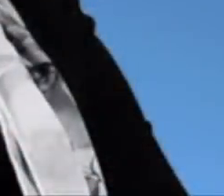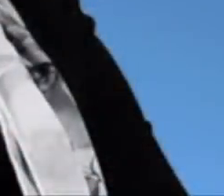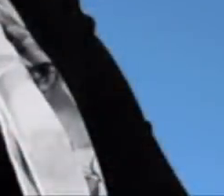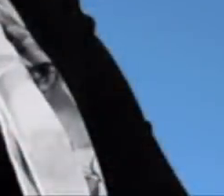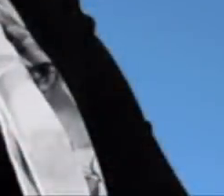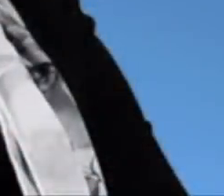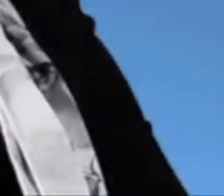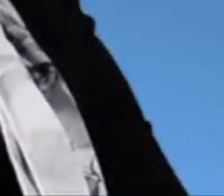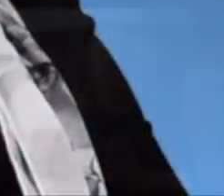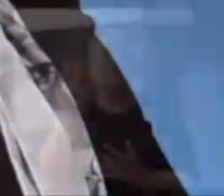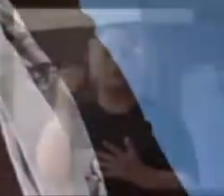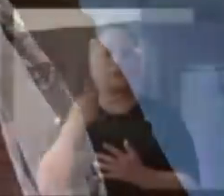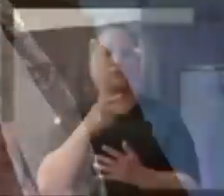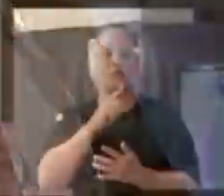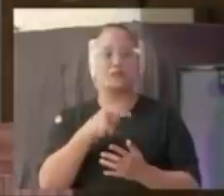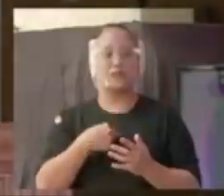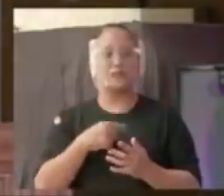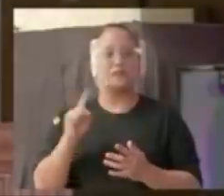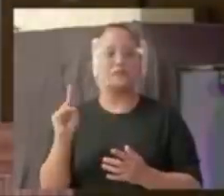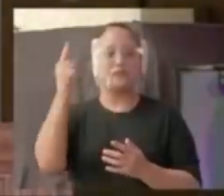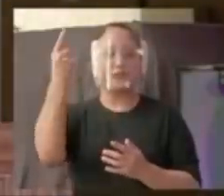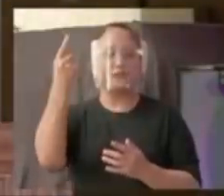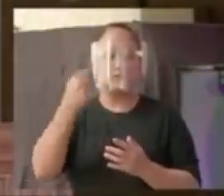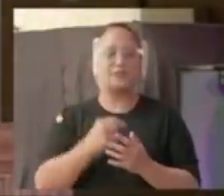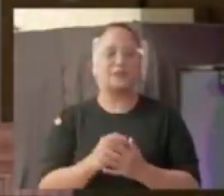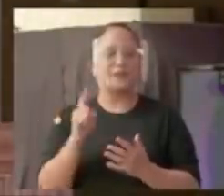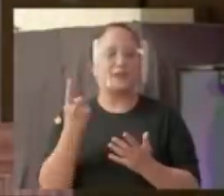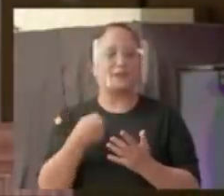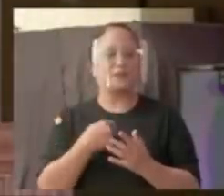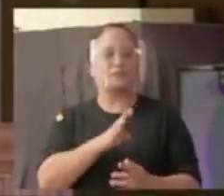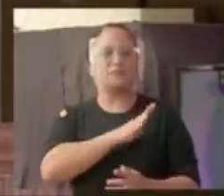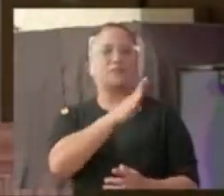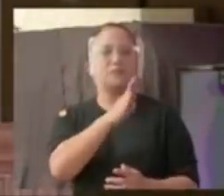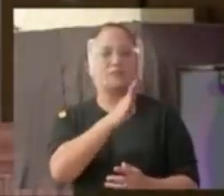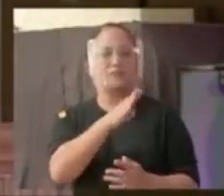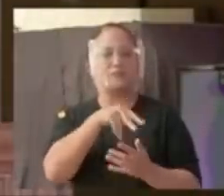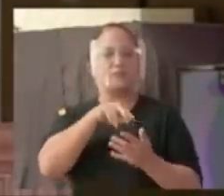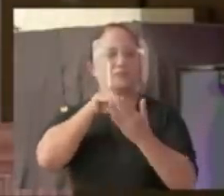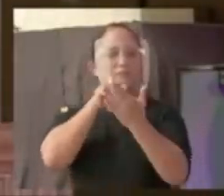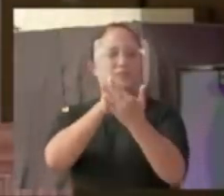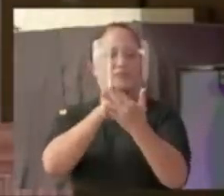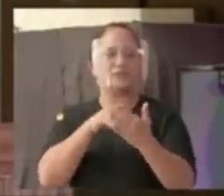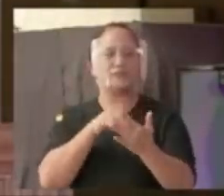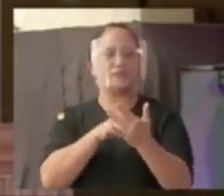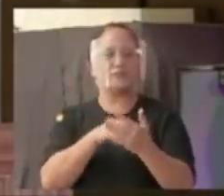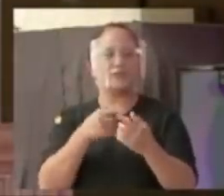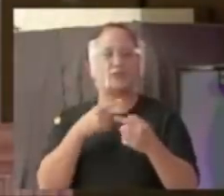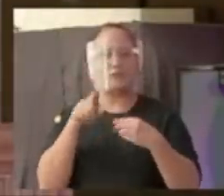kulungan dahil isa siya sa pinakauna at pinakamatapang na tumindig laban sa